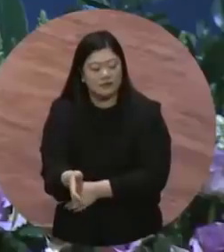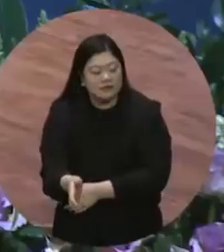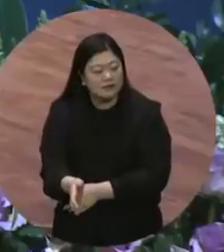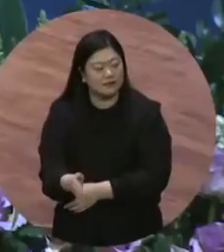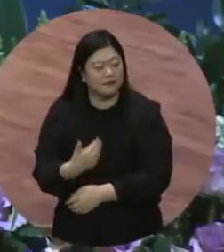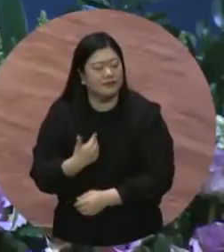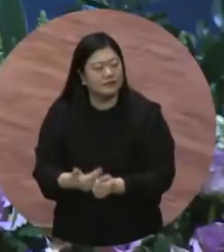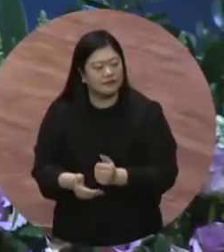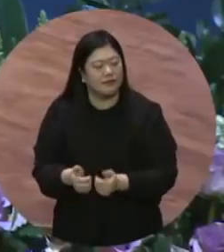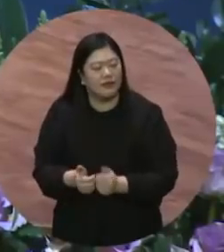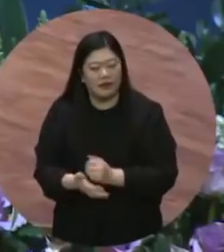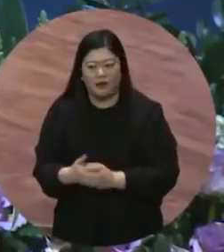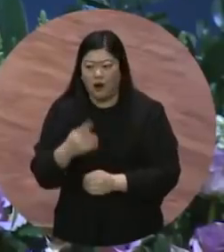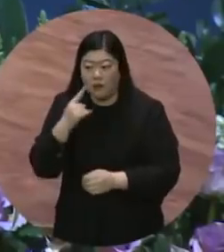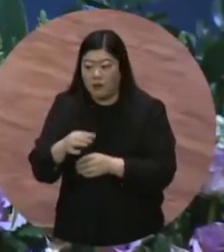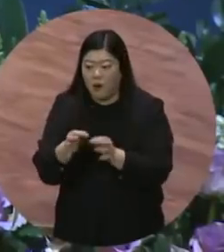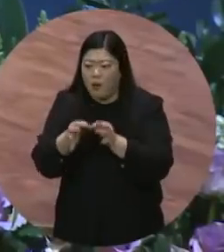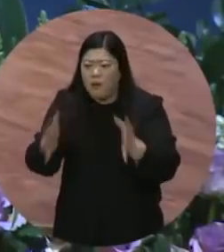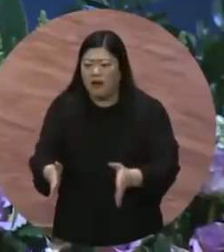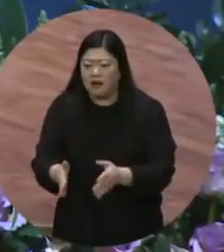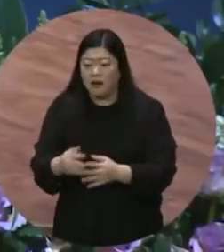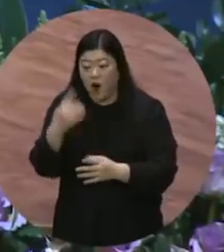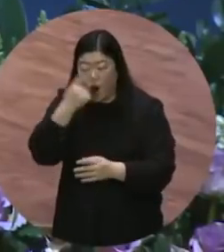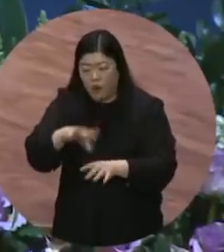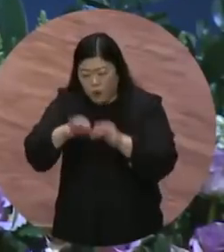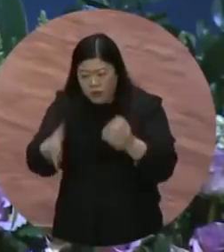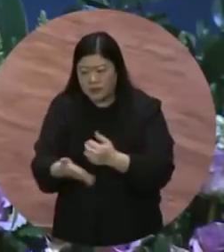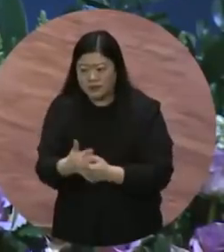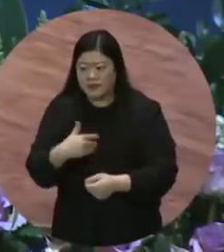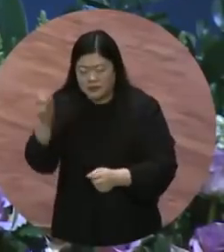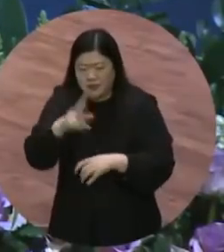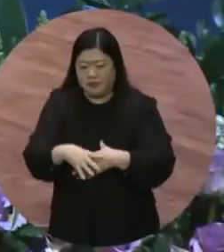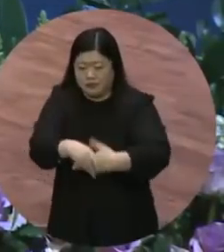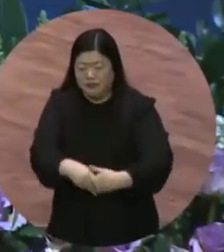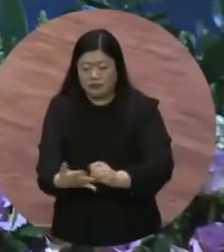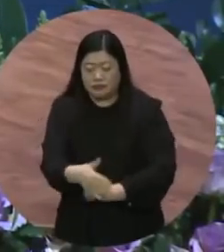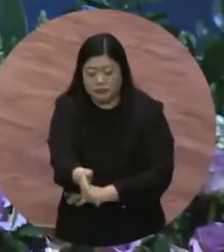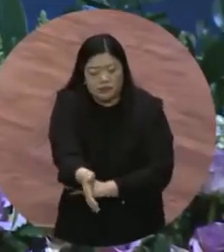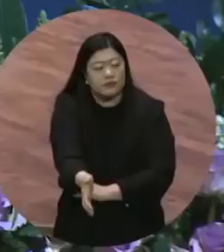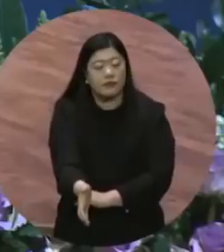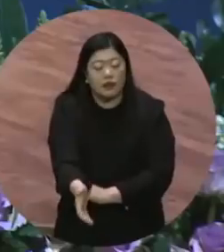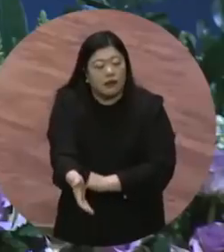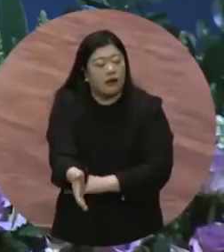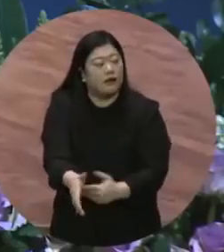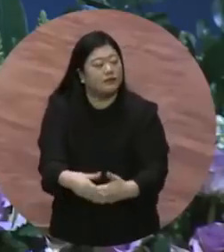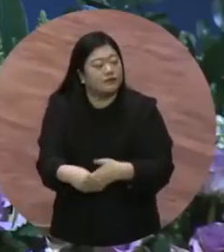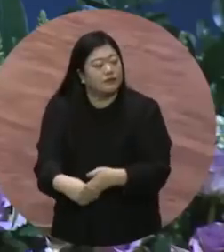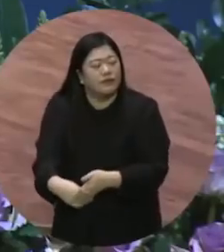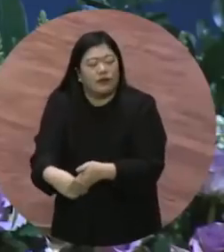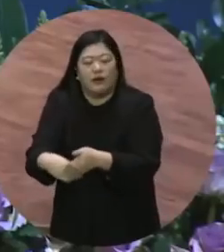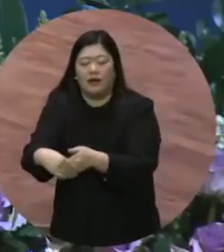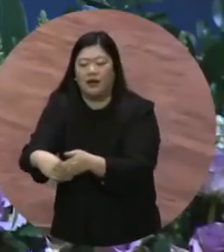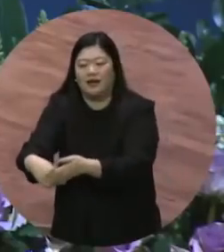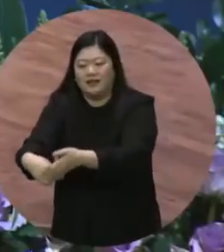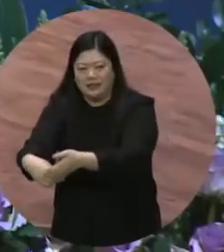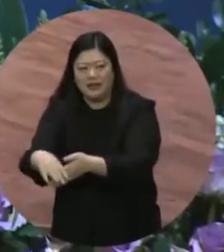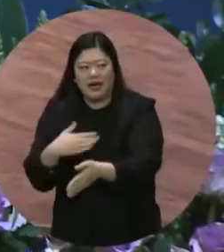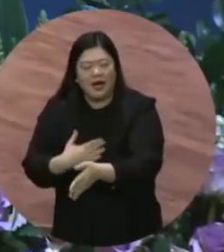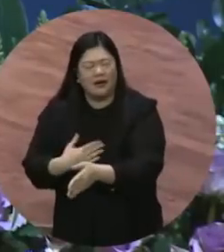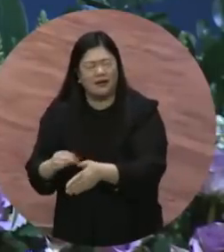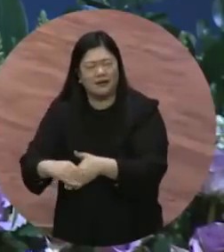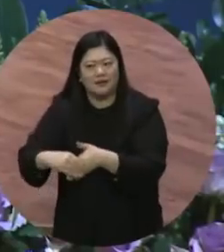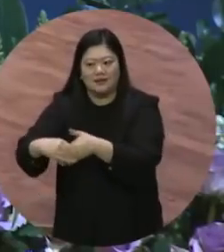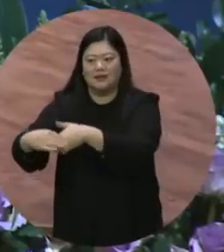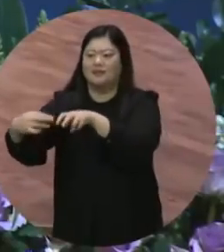낯선지 몰라. 1년 만에 본 분이 손잡고 끌고 가니까 사람들 쳐다봐. 무슨 죄를 졌는지. 그런데 딱 앉아갖고요.